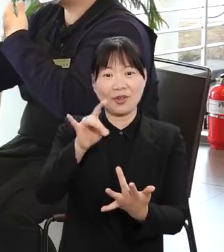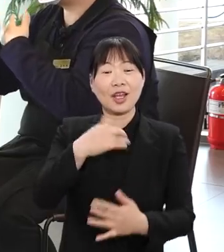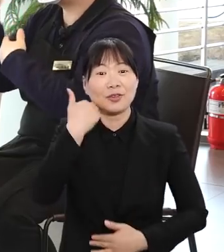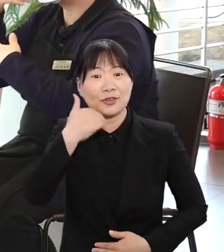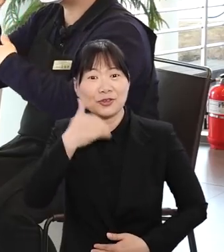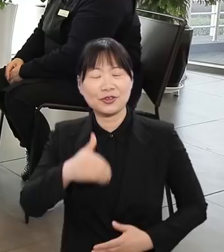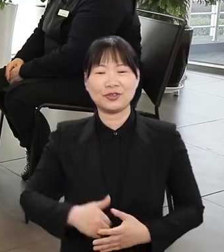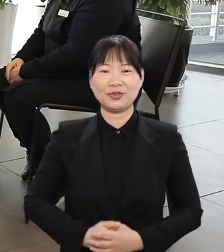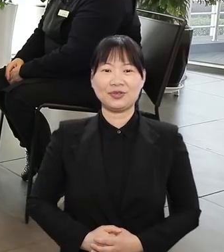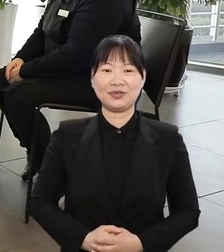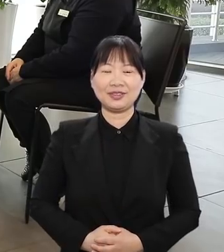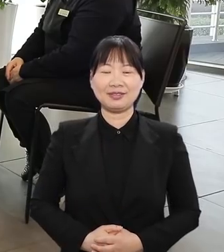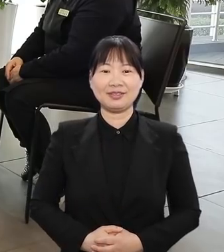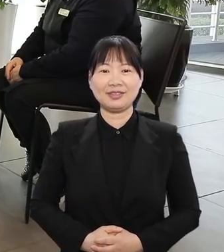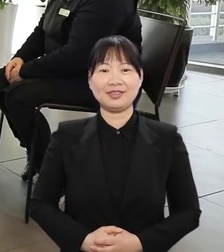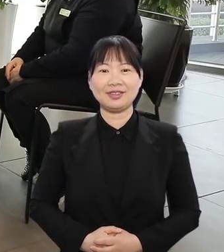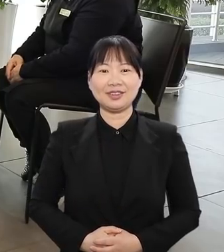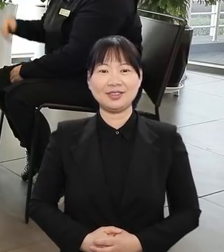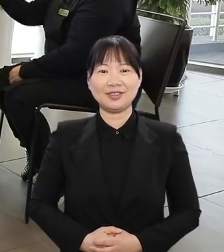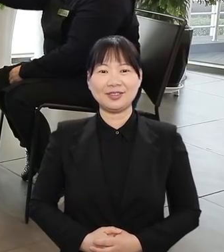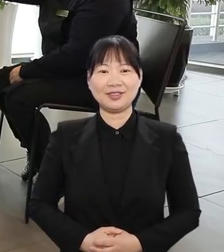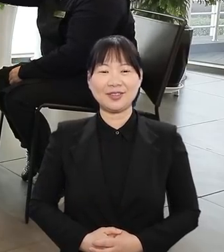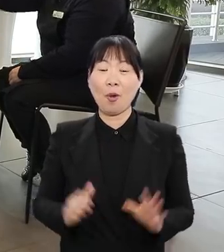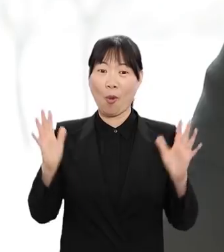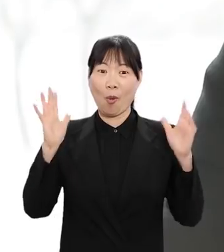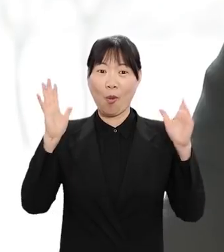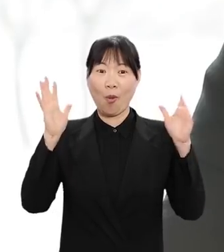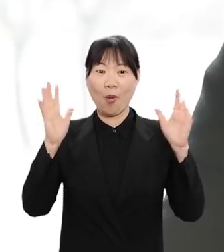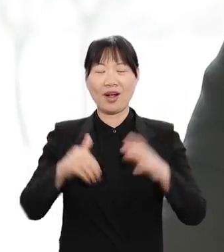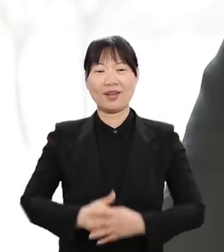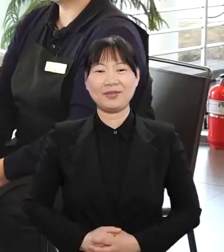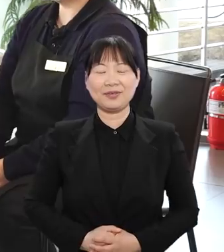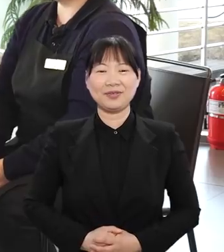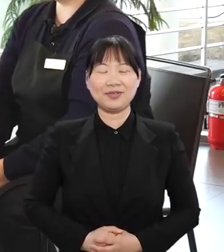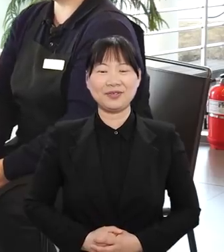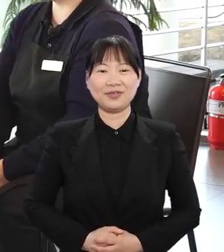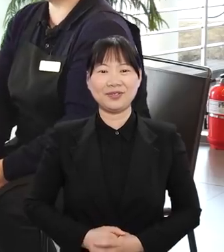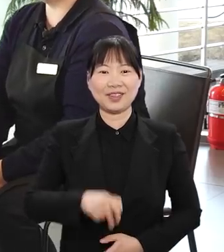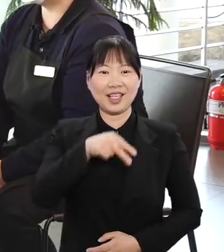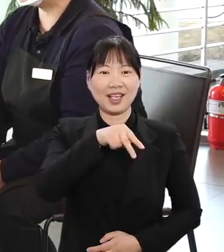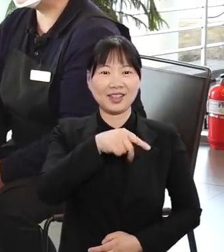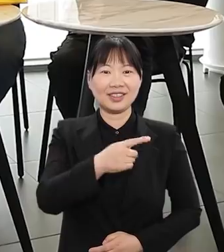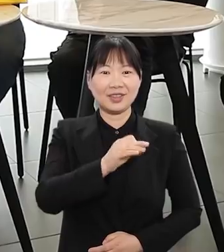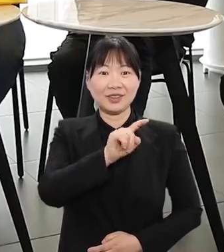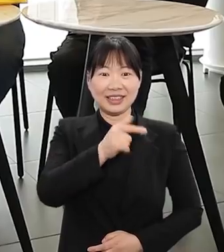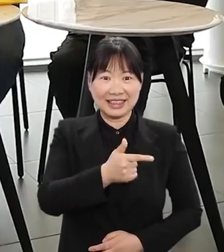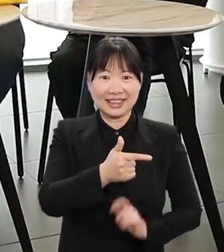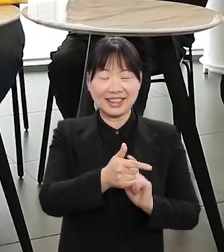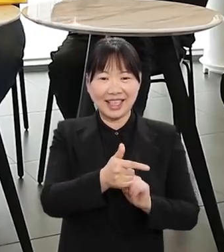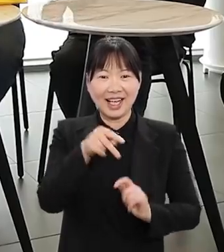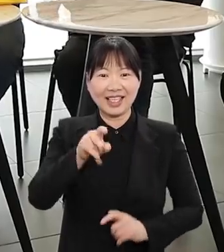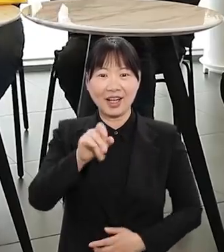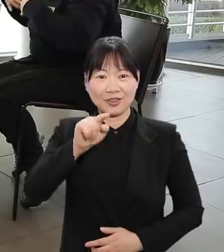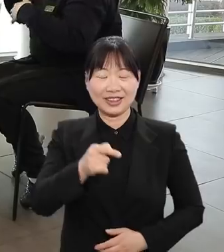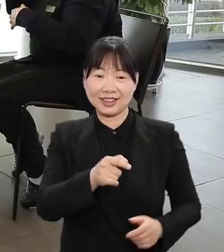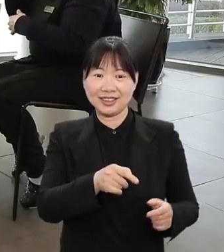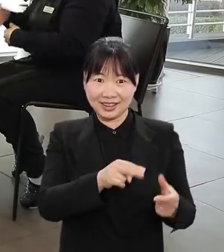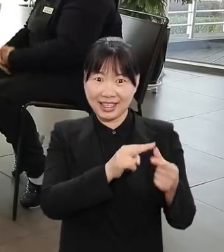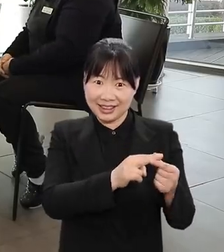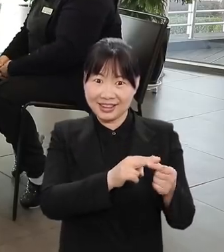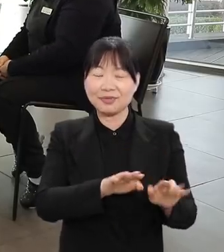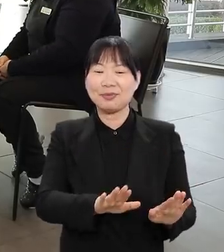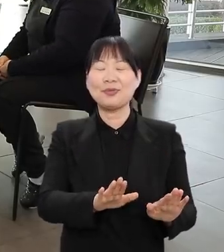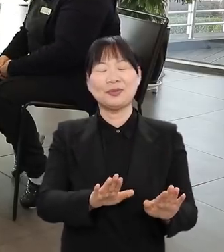누구를 선택하실까요? 오! 오, 승우 씨는 어떻게? 잘 부탁드립니다.